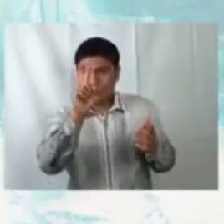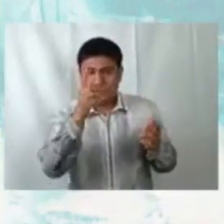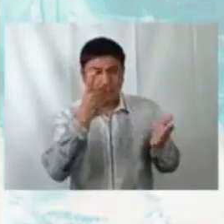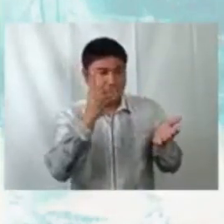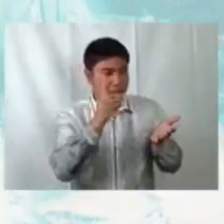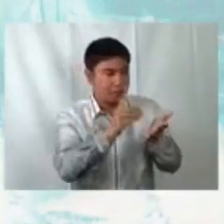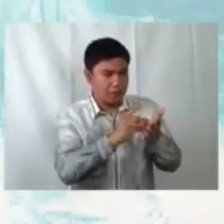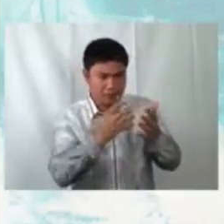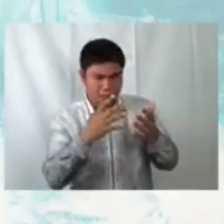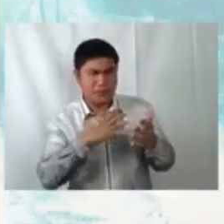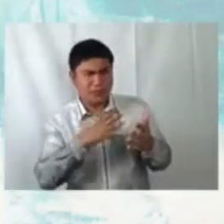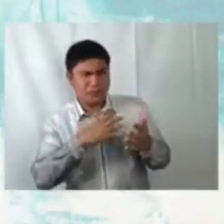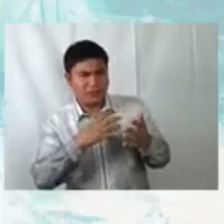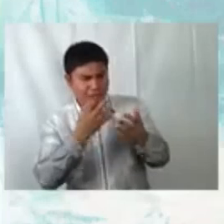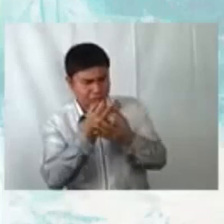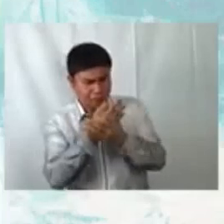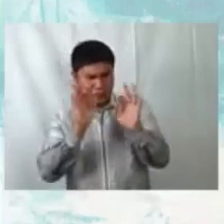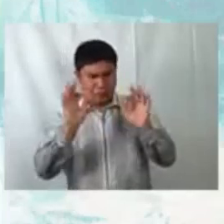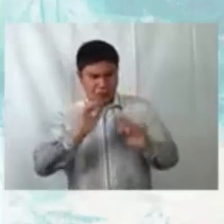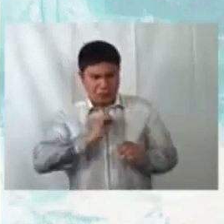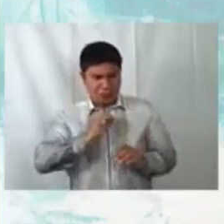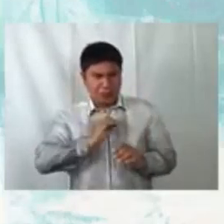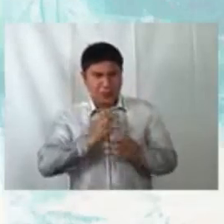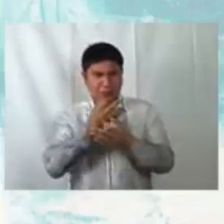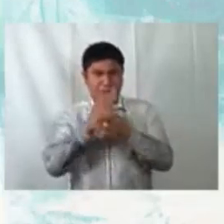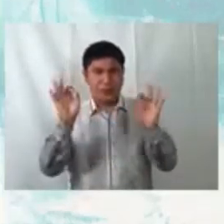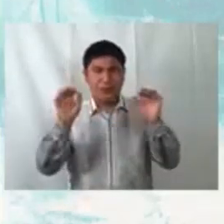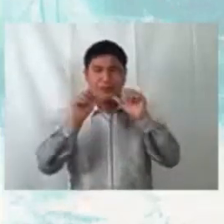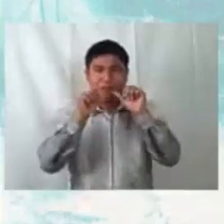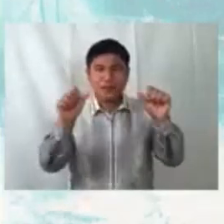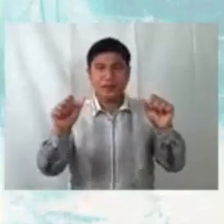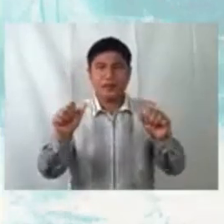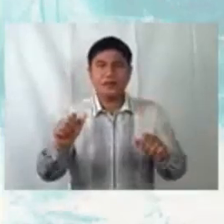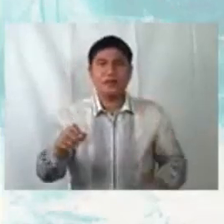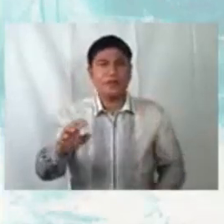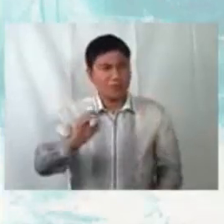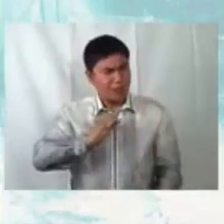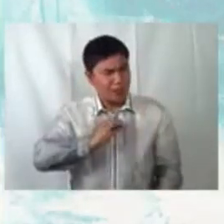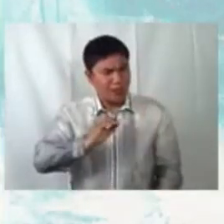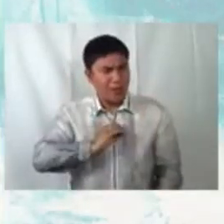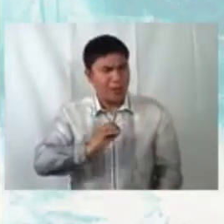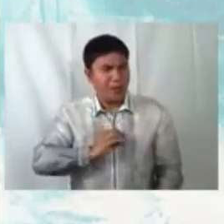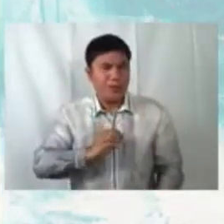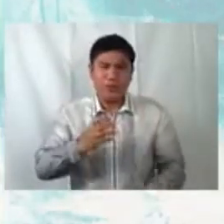pinapalaya namin ang sarili namin. Pinapalaya namin!